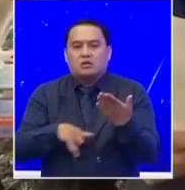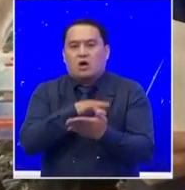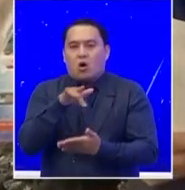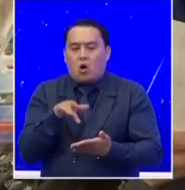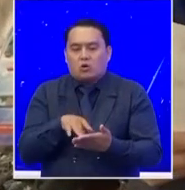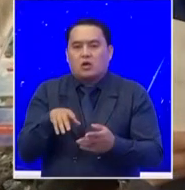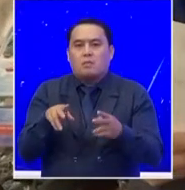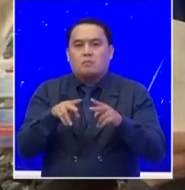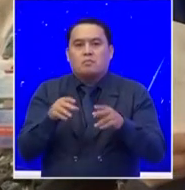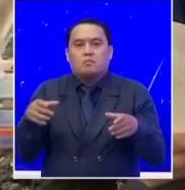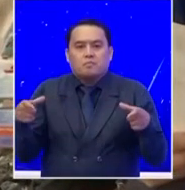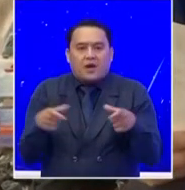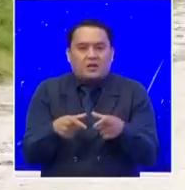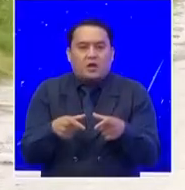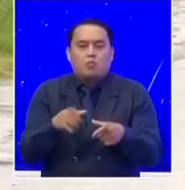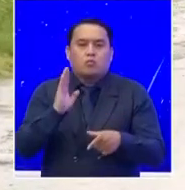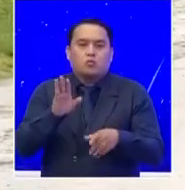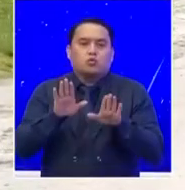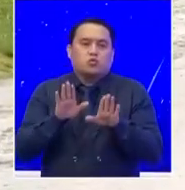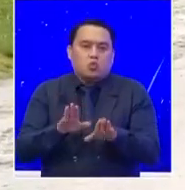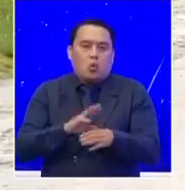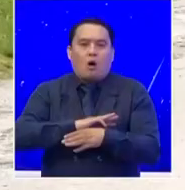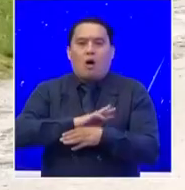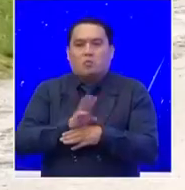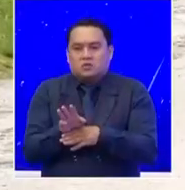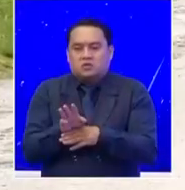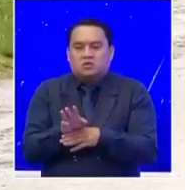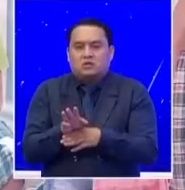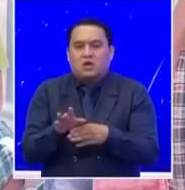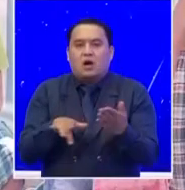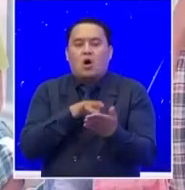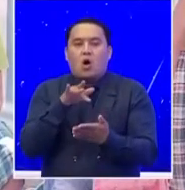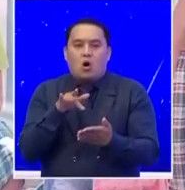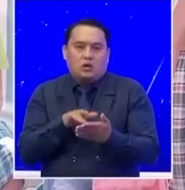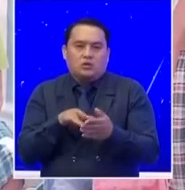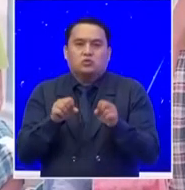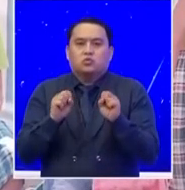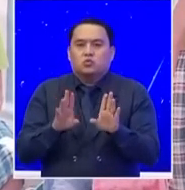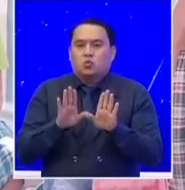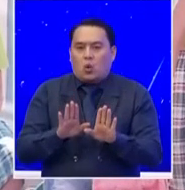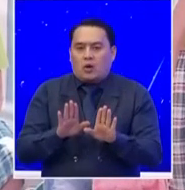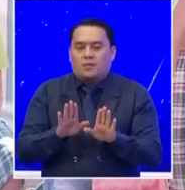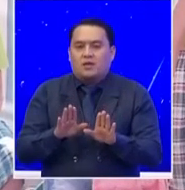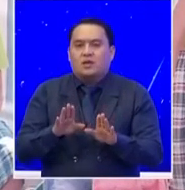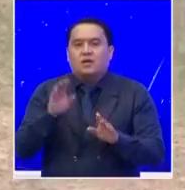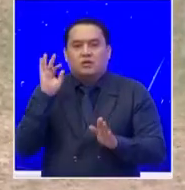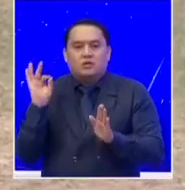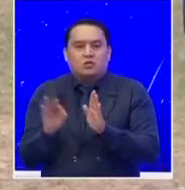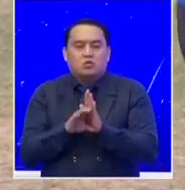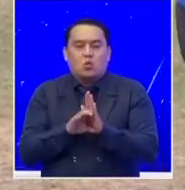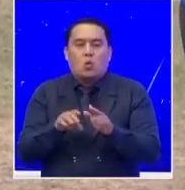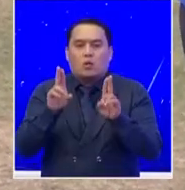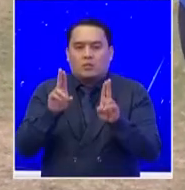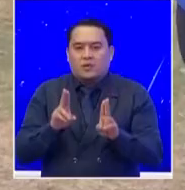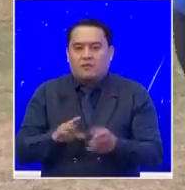году из-за пандемии летний отдых будет обеспечен только в стационарных загородных лагерях, где есть возможность соблюдать все санитарные нормы и